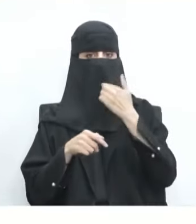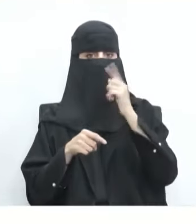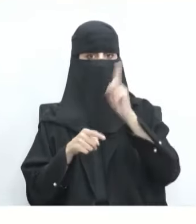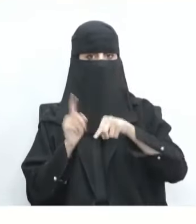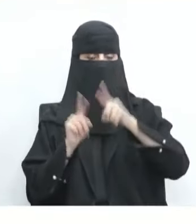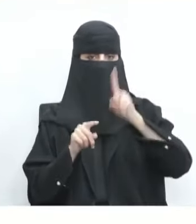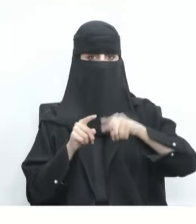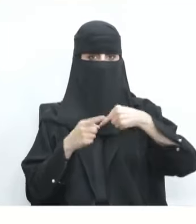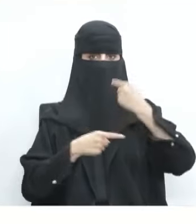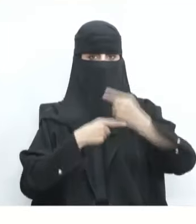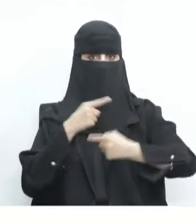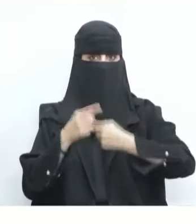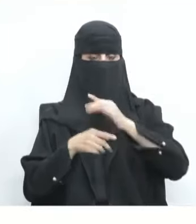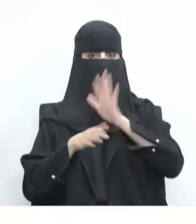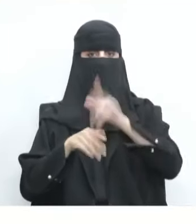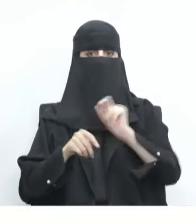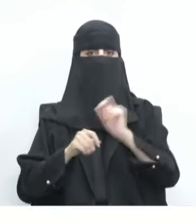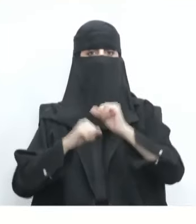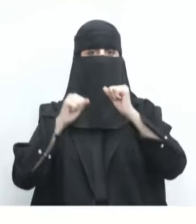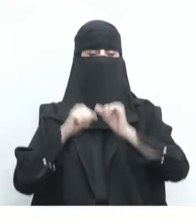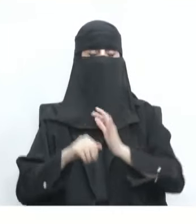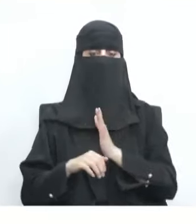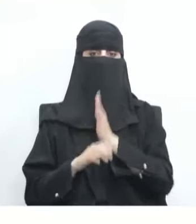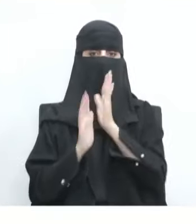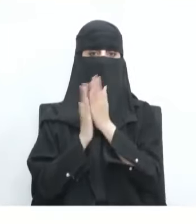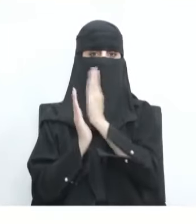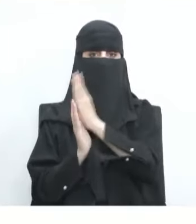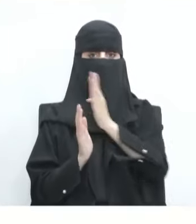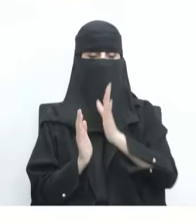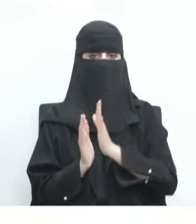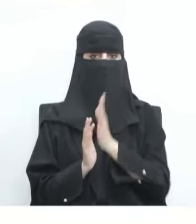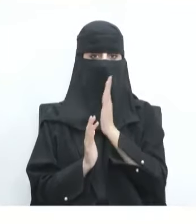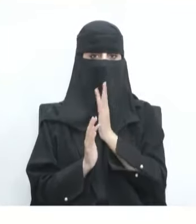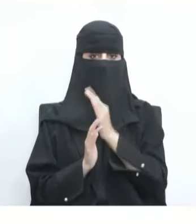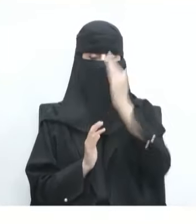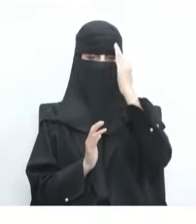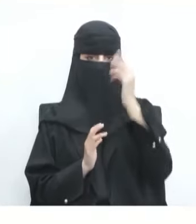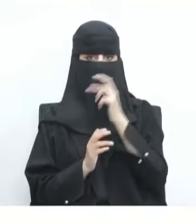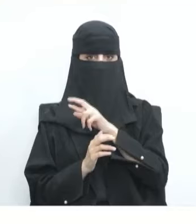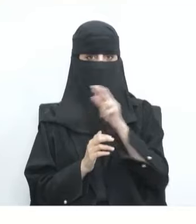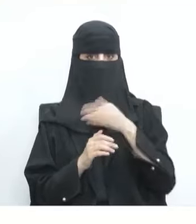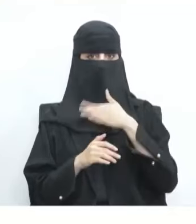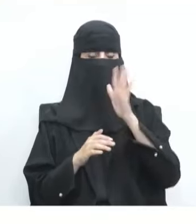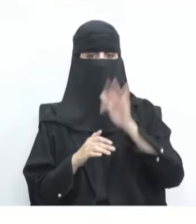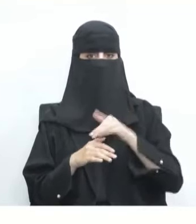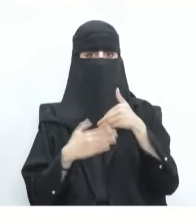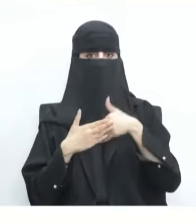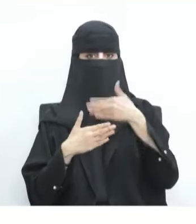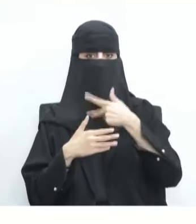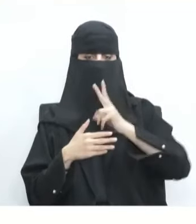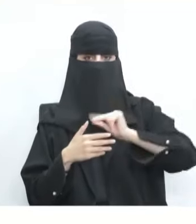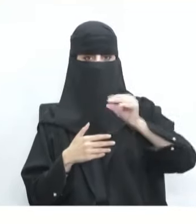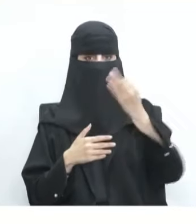ستصبح لديك مكتبه عامره قلت وتصبح لدي القدره على التعبير